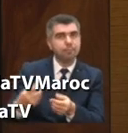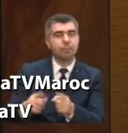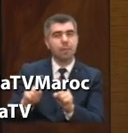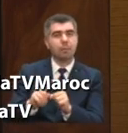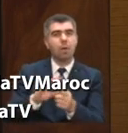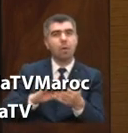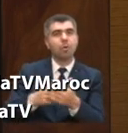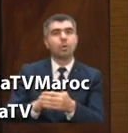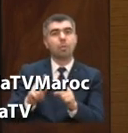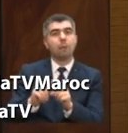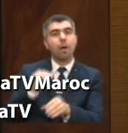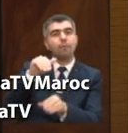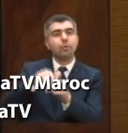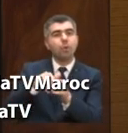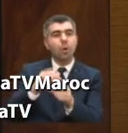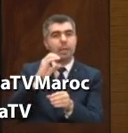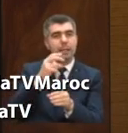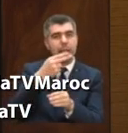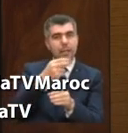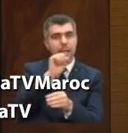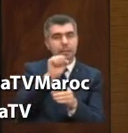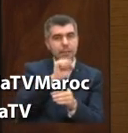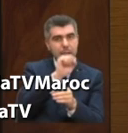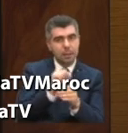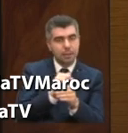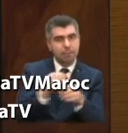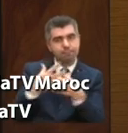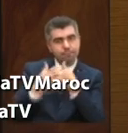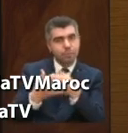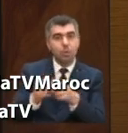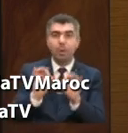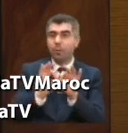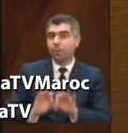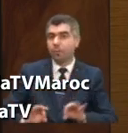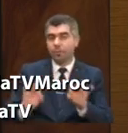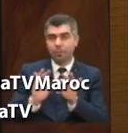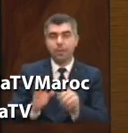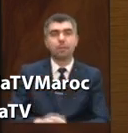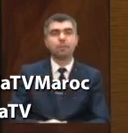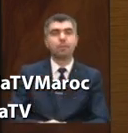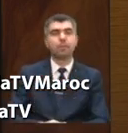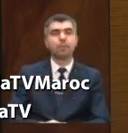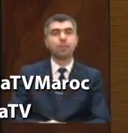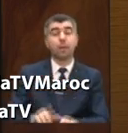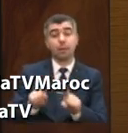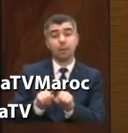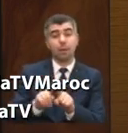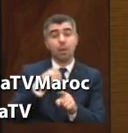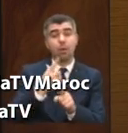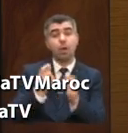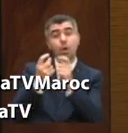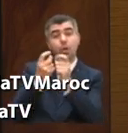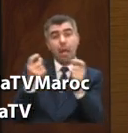وأداء الاشتراك بالصندوق الوطني للضمان الاجتماعي وإلغاء جميع دعائر التأخير. كما نطالب بأن تصرف الدولة